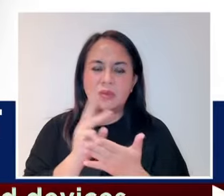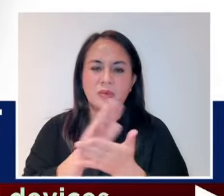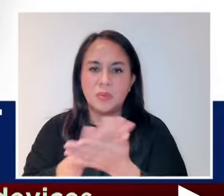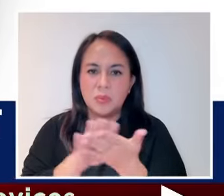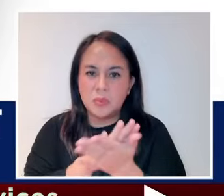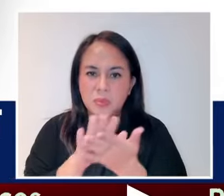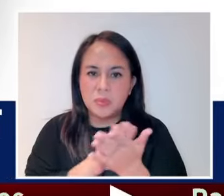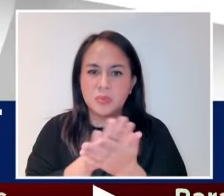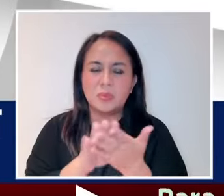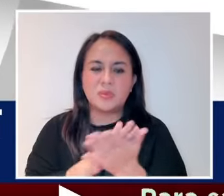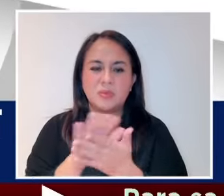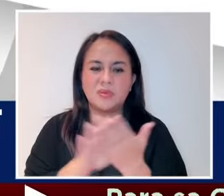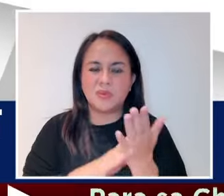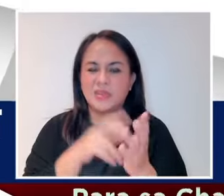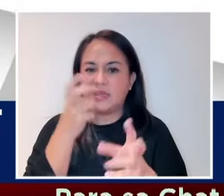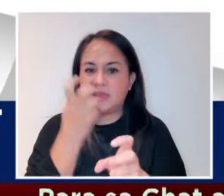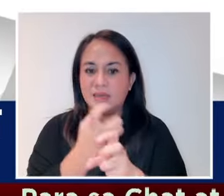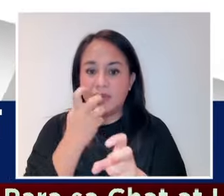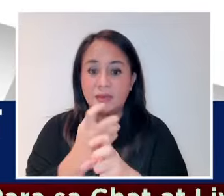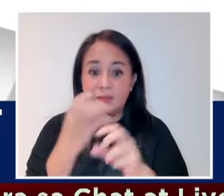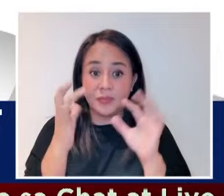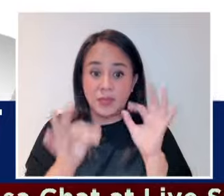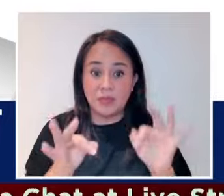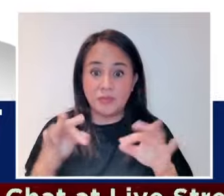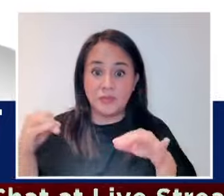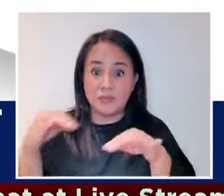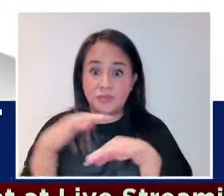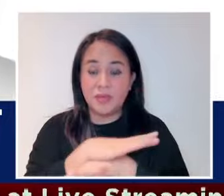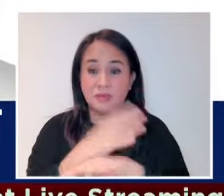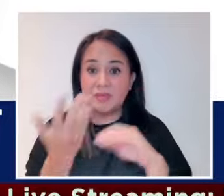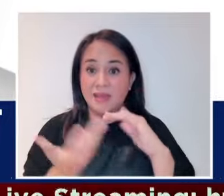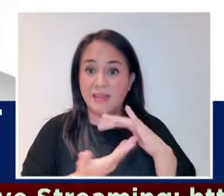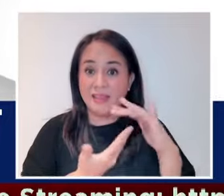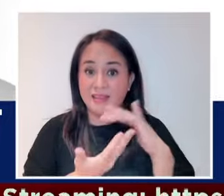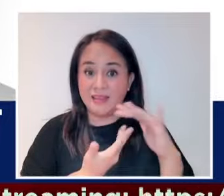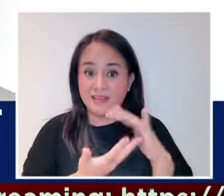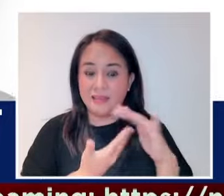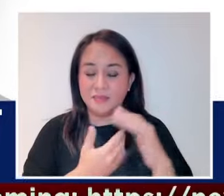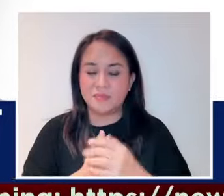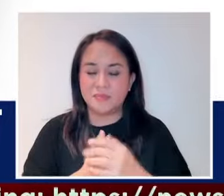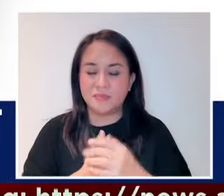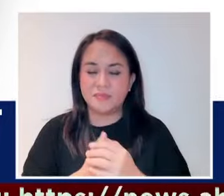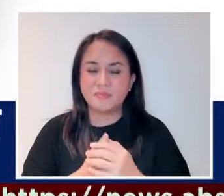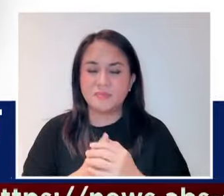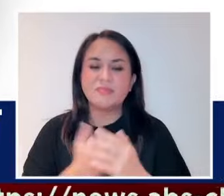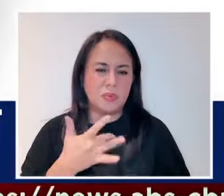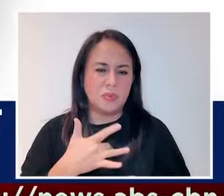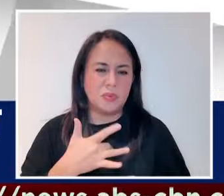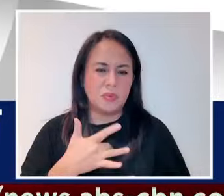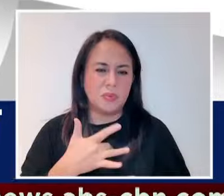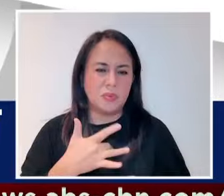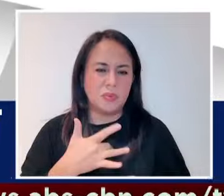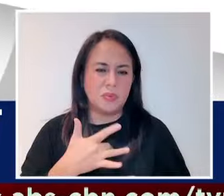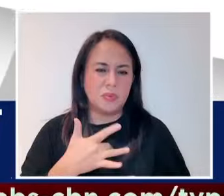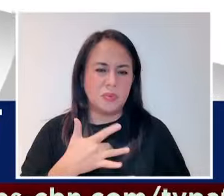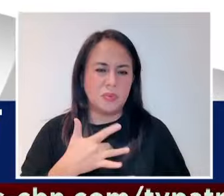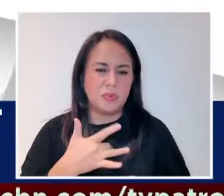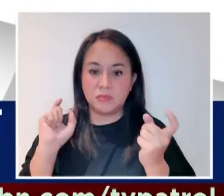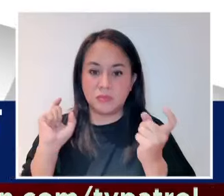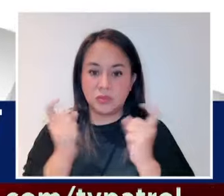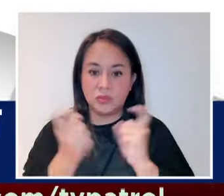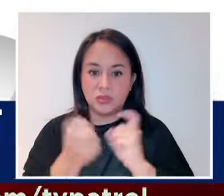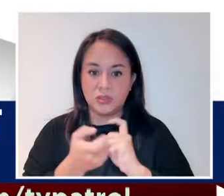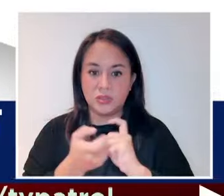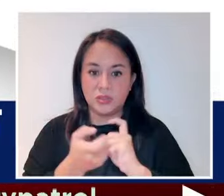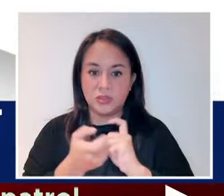Para, kasi mahirap din pag naapektuhan din yung mga customer. Ramdam ng mga taga-Baguio ang ilang pagbabago sa buhay nila